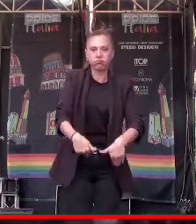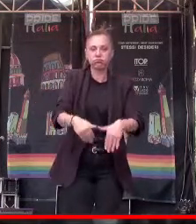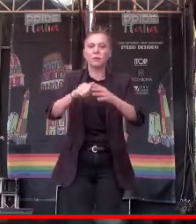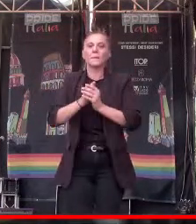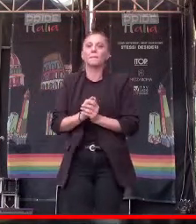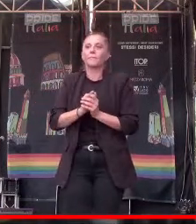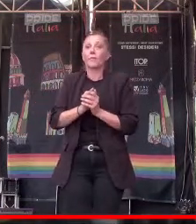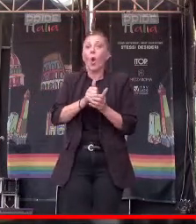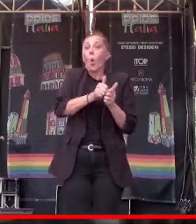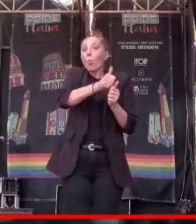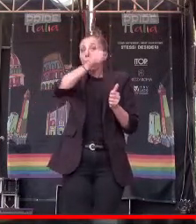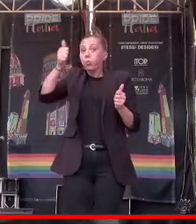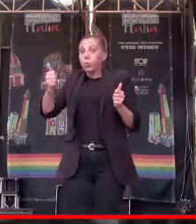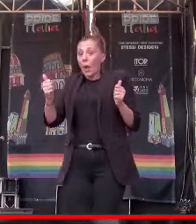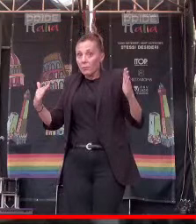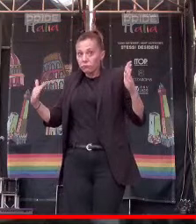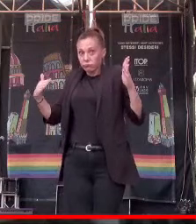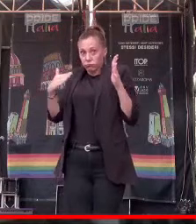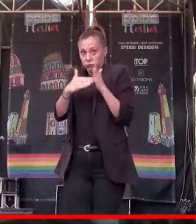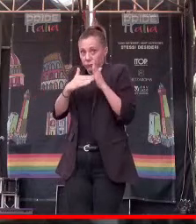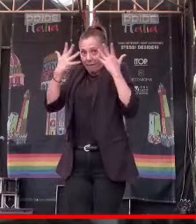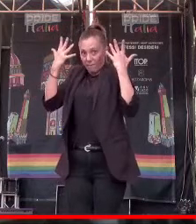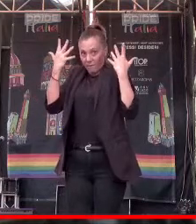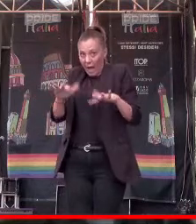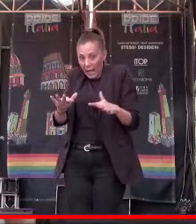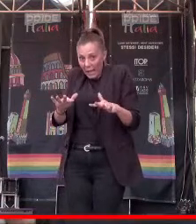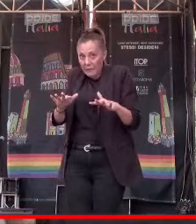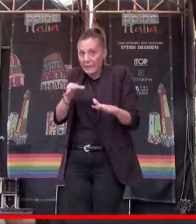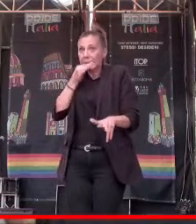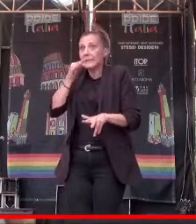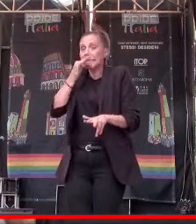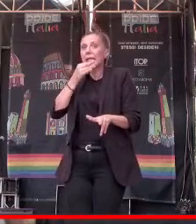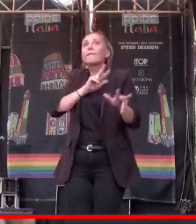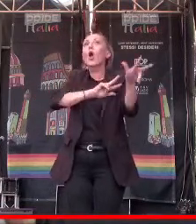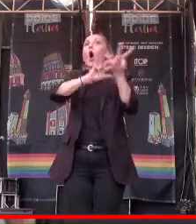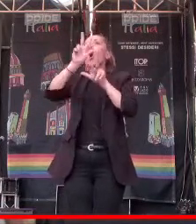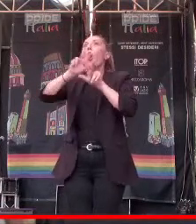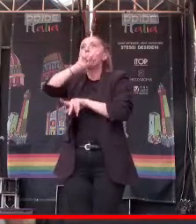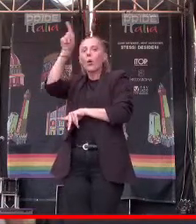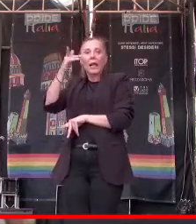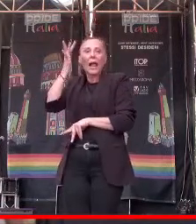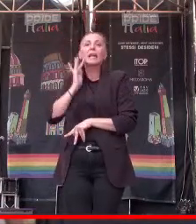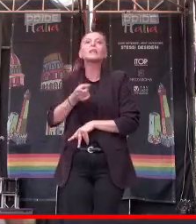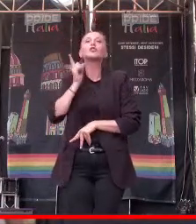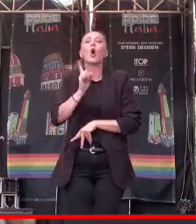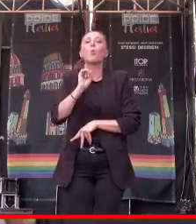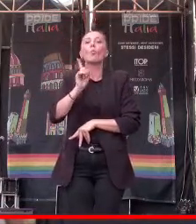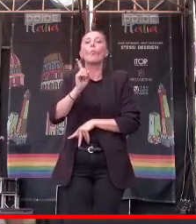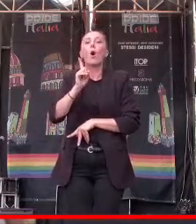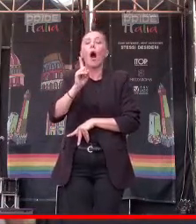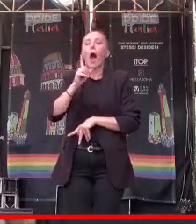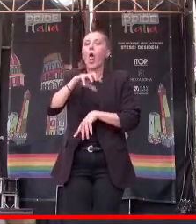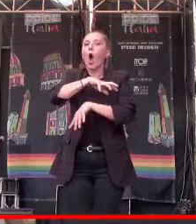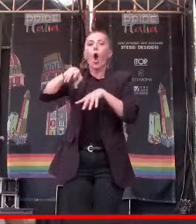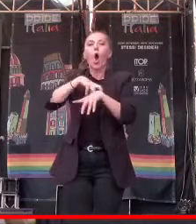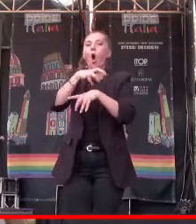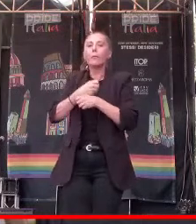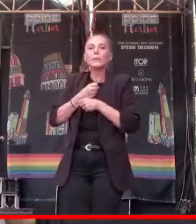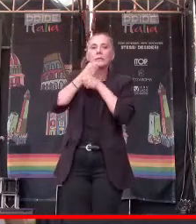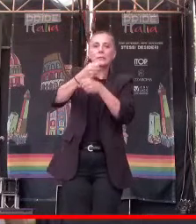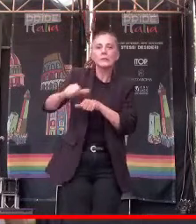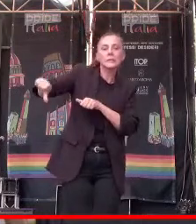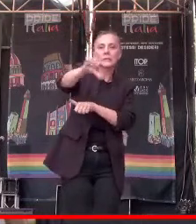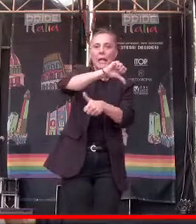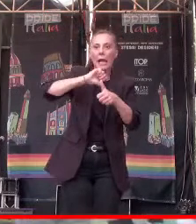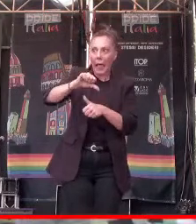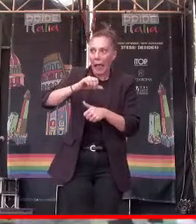Dopo un anno di tempo i vari comuni avrebbero potuto essere commissariati perché inadempienti. Ebbene, sono passati appunto